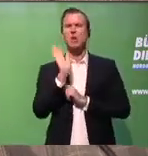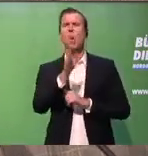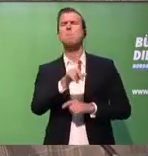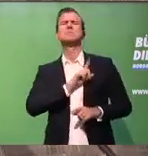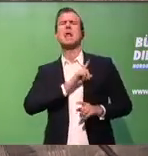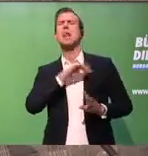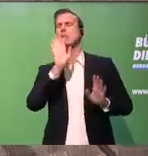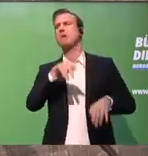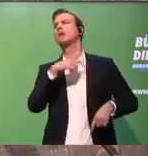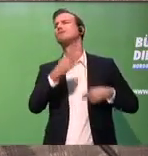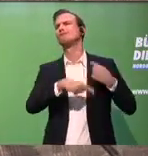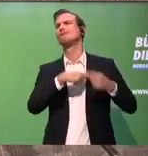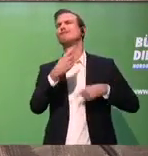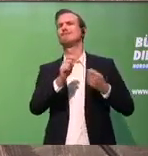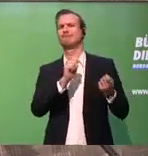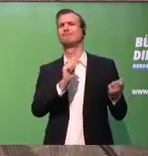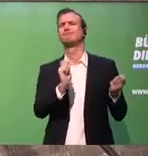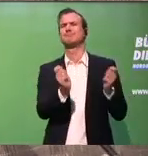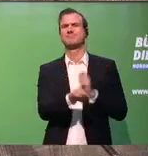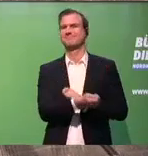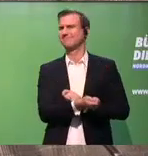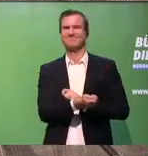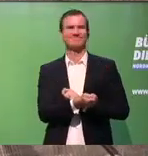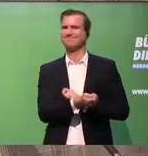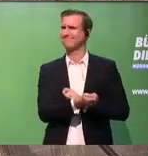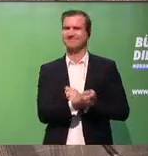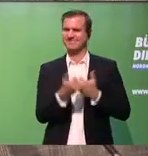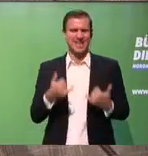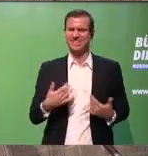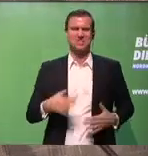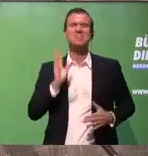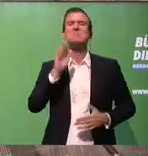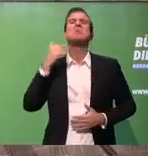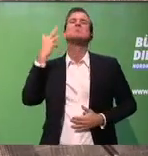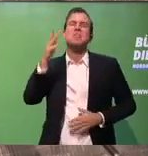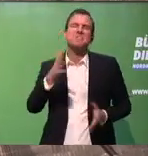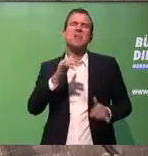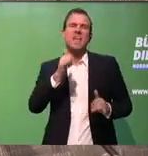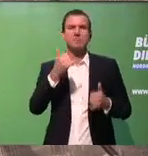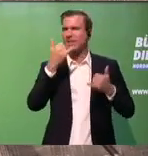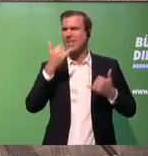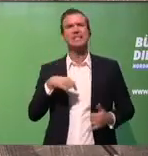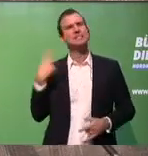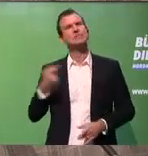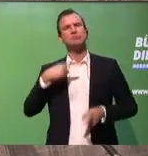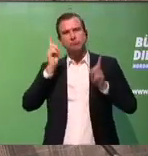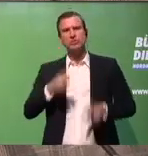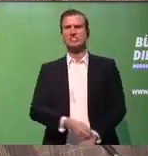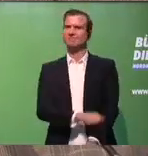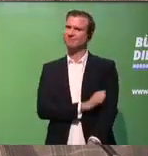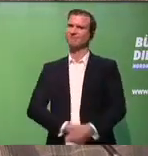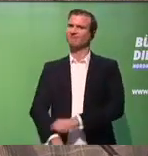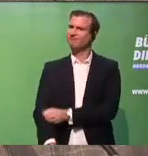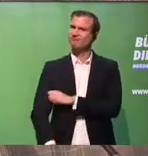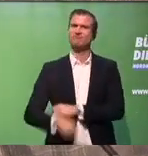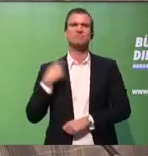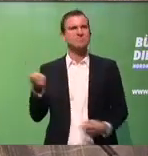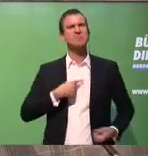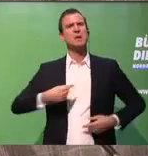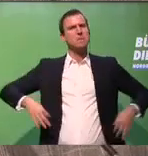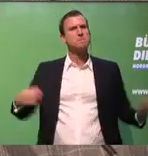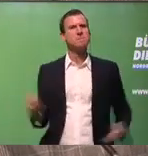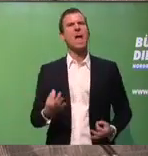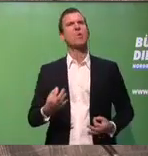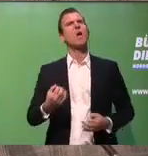wird, müssen wir uns leider noch mal für später aufheben. Jetzt müssen wir die Ärmel hochkrempeln. Wir brauchen die Energiewende